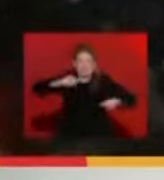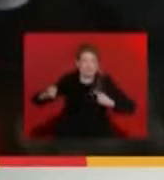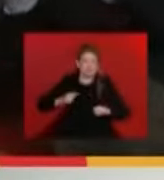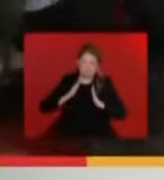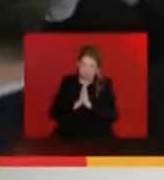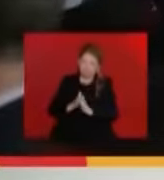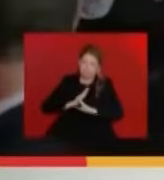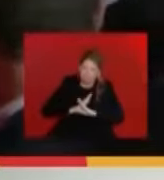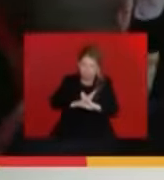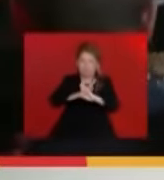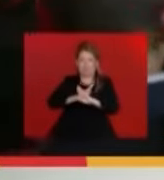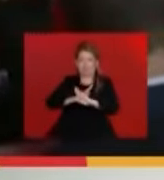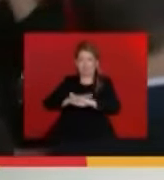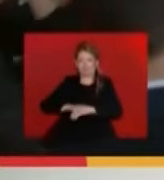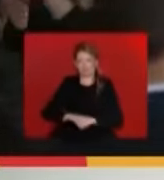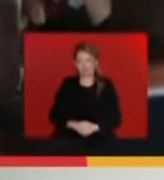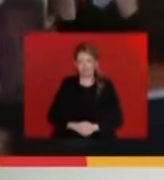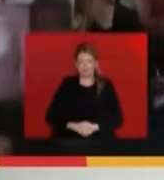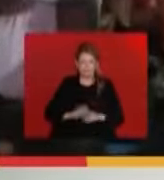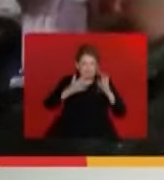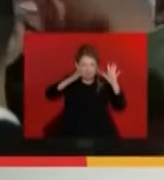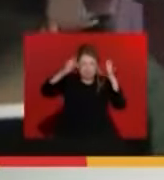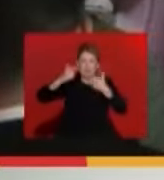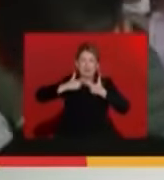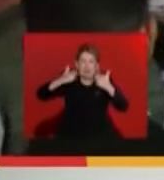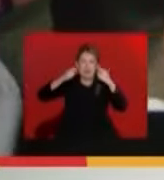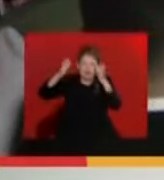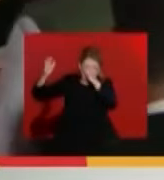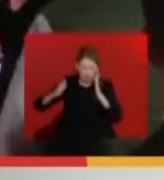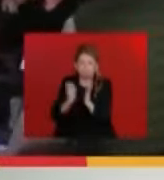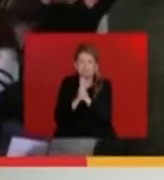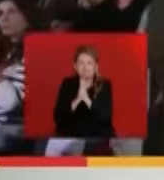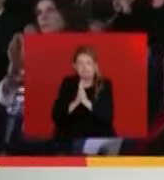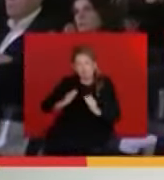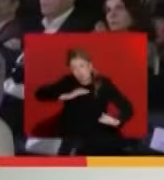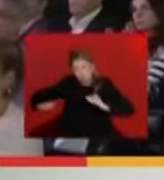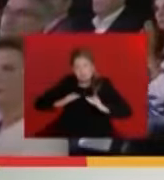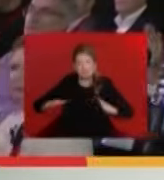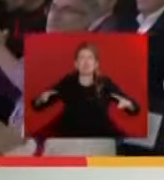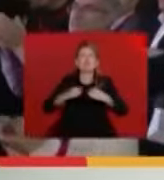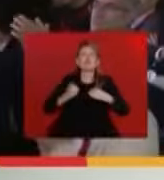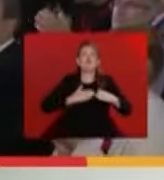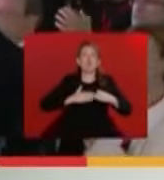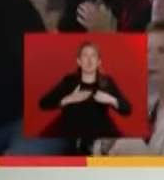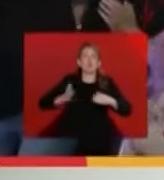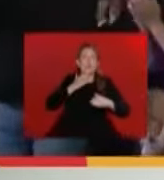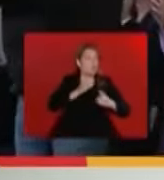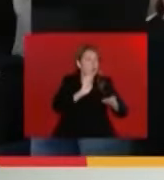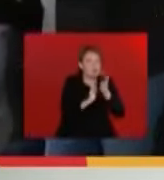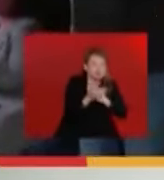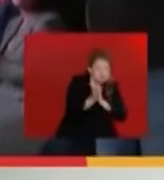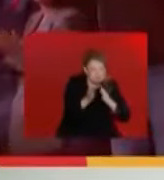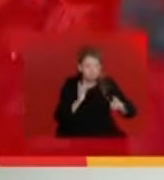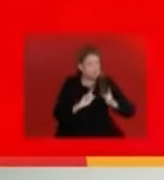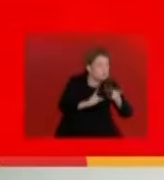σε αυτό τον κόσμο του ΣΥΡΙΖΑ, το χαμένο αυτό κόσμο, τον απελπισμένο, τον απογοητευμένο. Γιατί εγώ διαφωνώ ότι αυτά